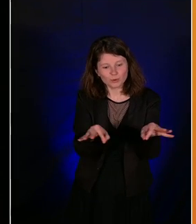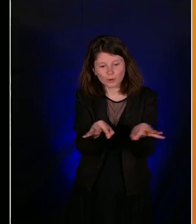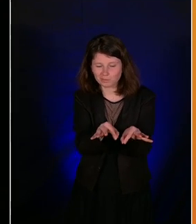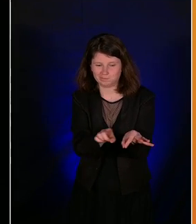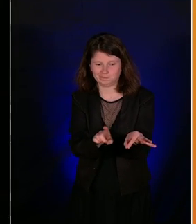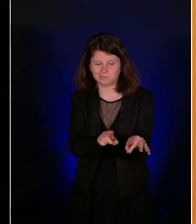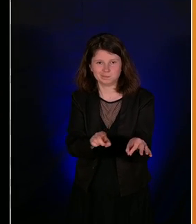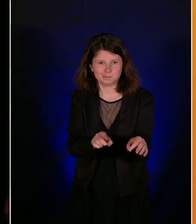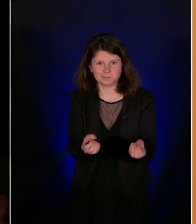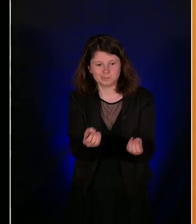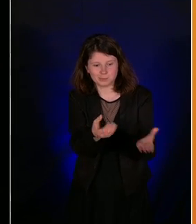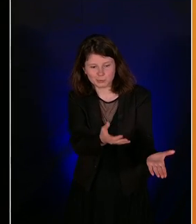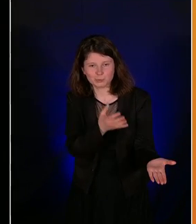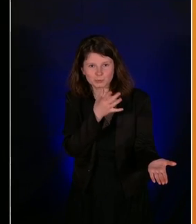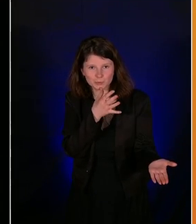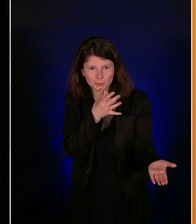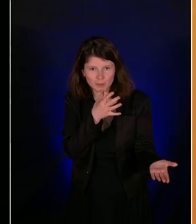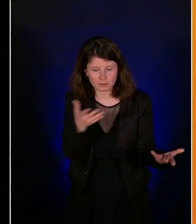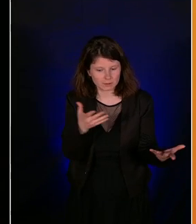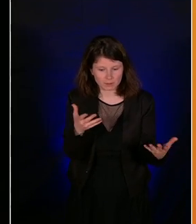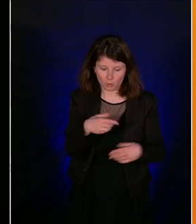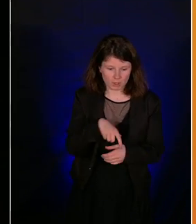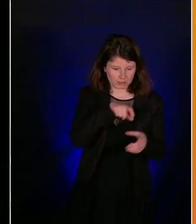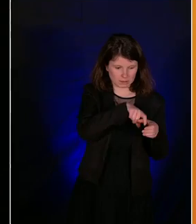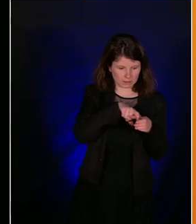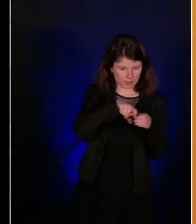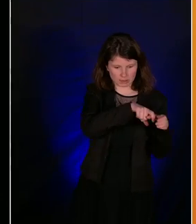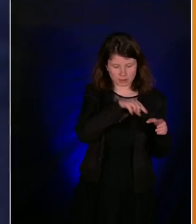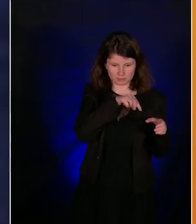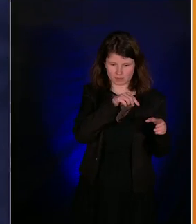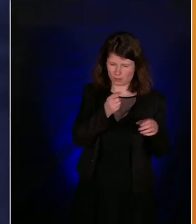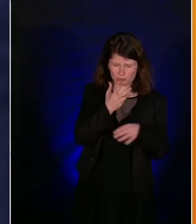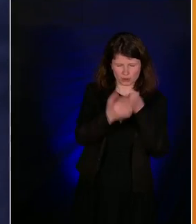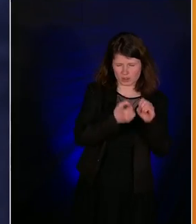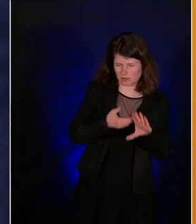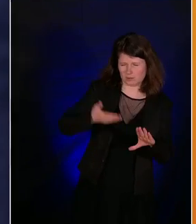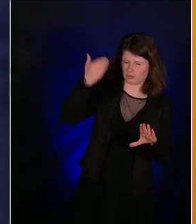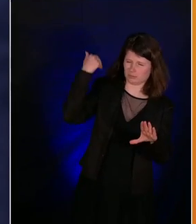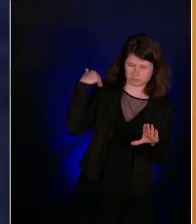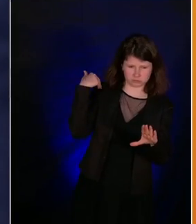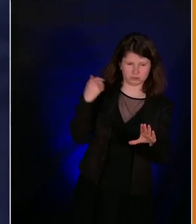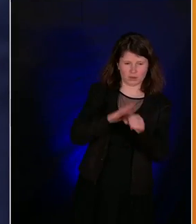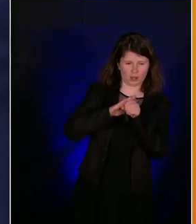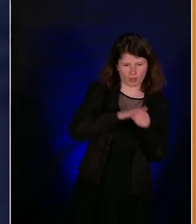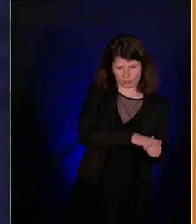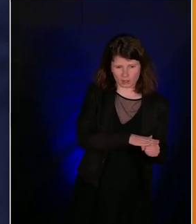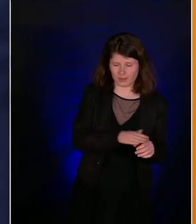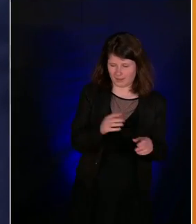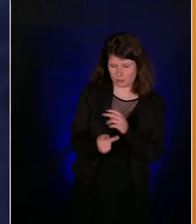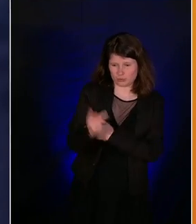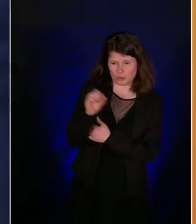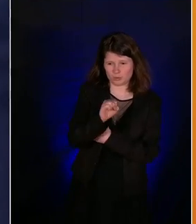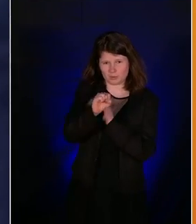cohérente programmée depuis des décennies envers le syndicalisme et d'autant plus un moment où l'extrême droite est en train de progresser sur le